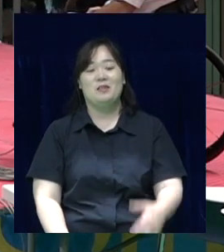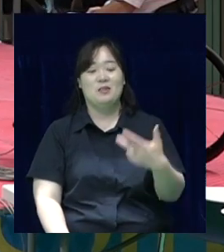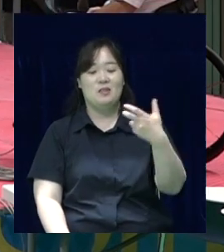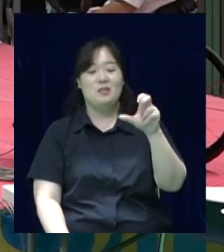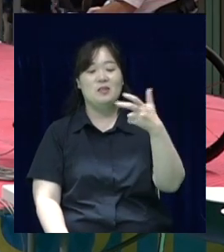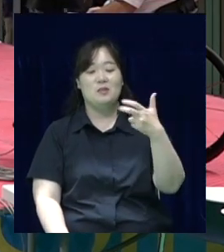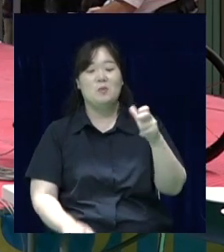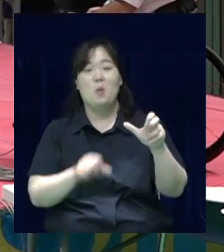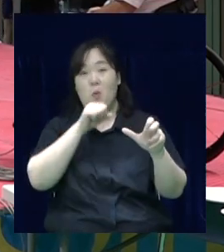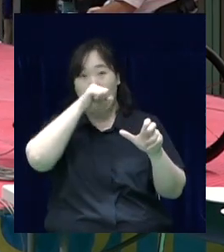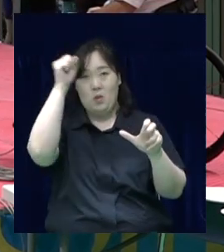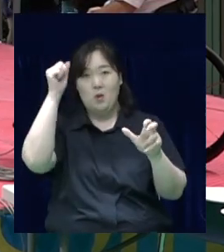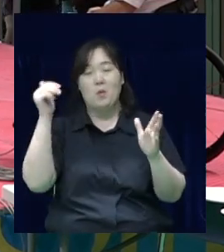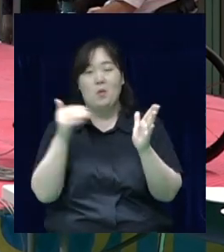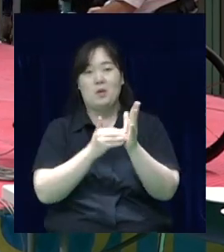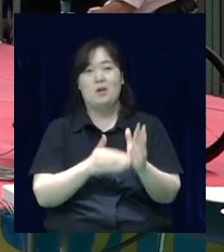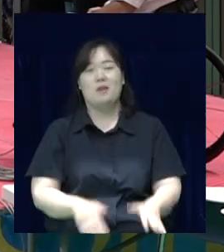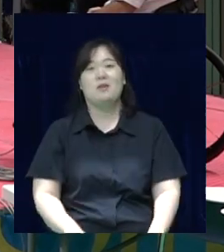75kg이 성공이 됐고요.